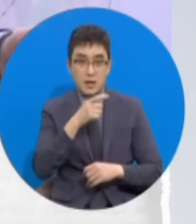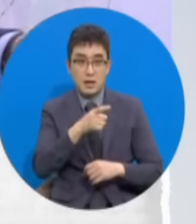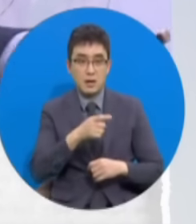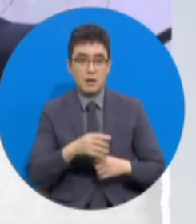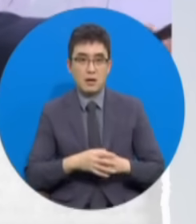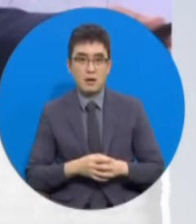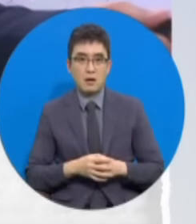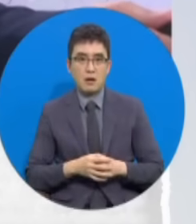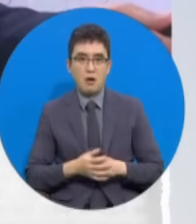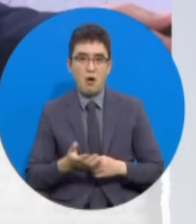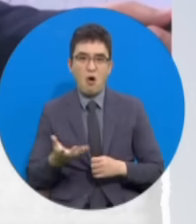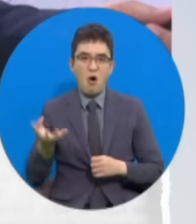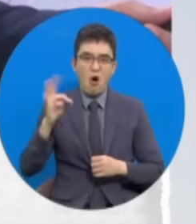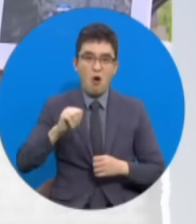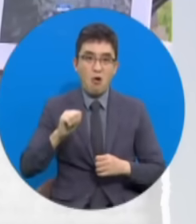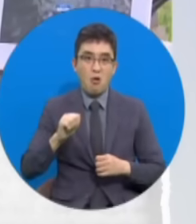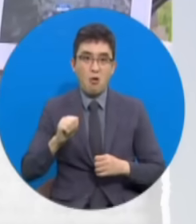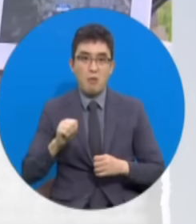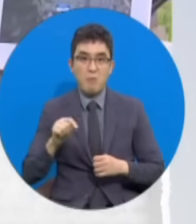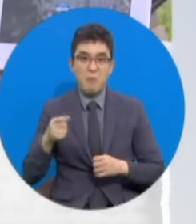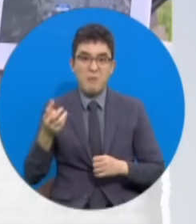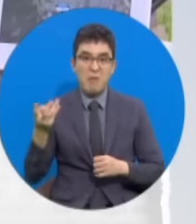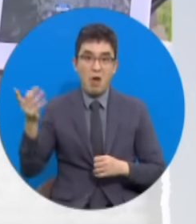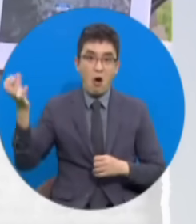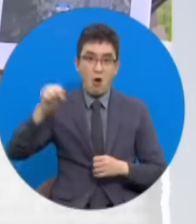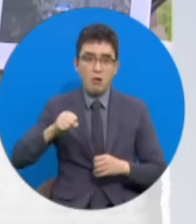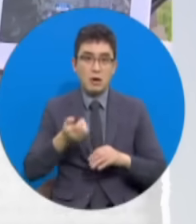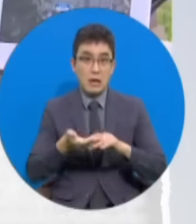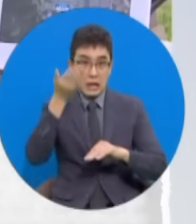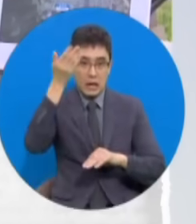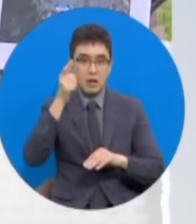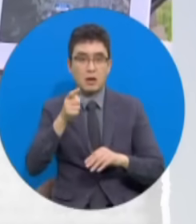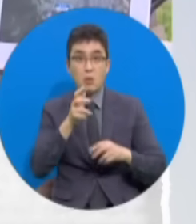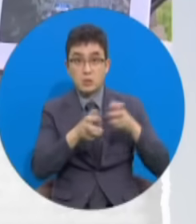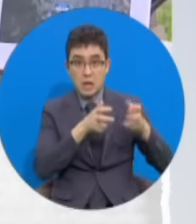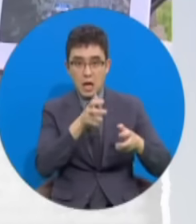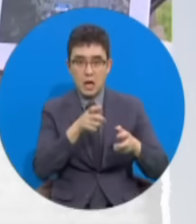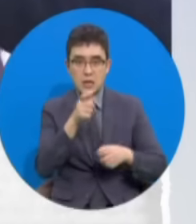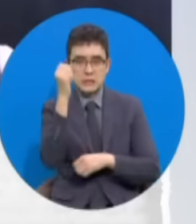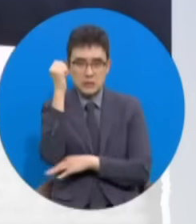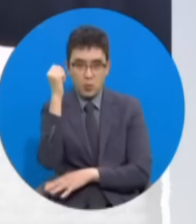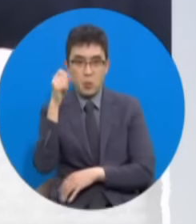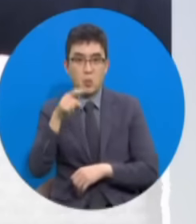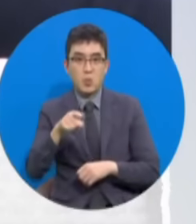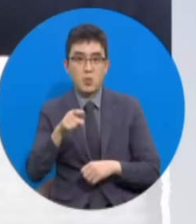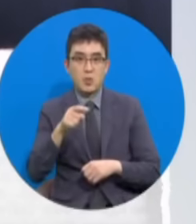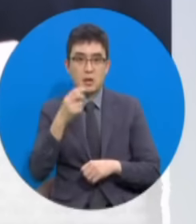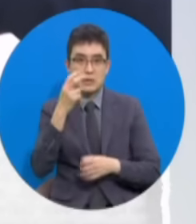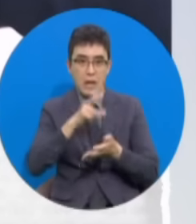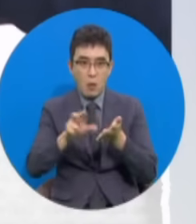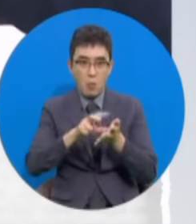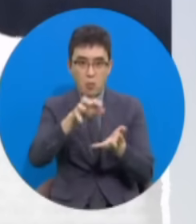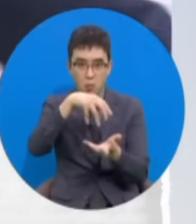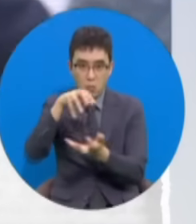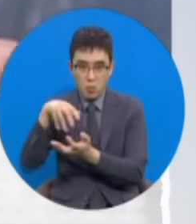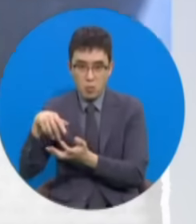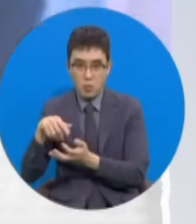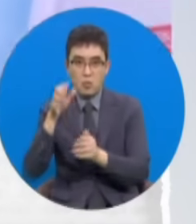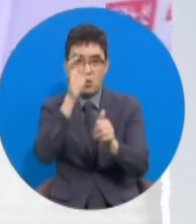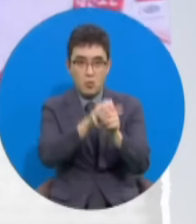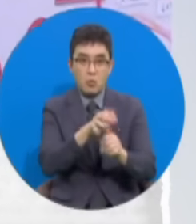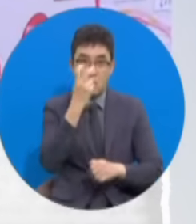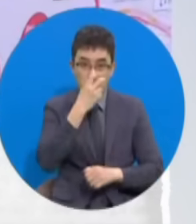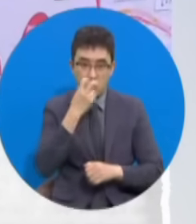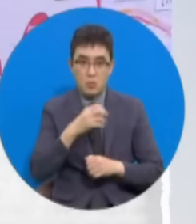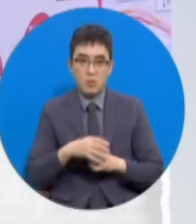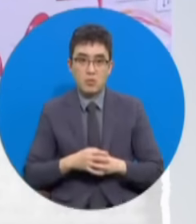수백억이 넘는 국책사업 중에서 이것이 경제적으로 타당한가에 대한 기초적인 자료들을 갖고 이 용역을 수행하게 됩니다.